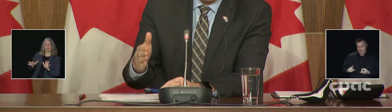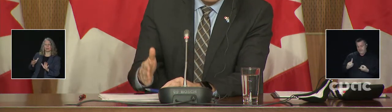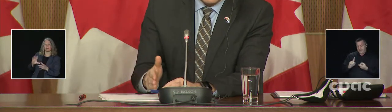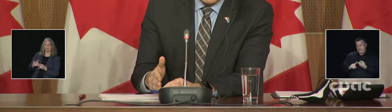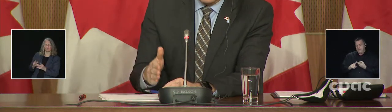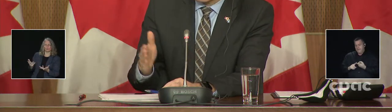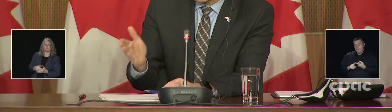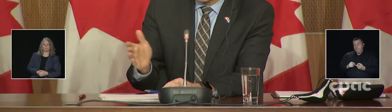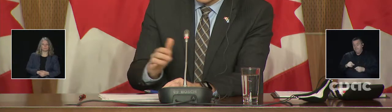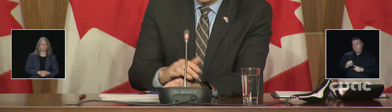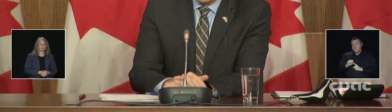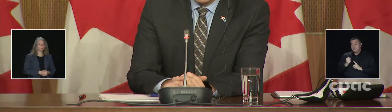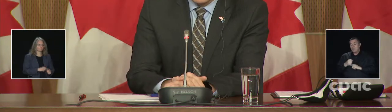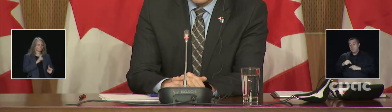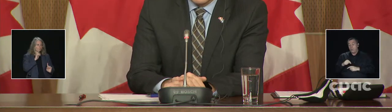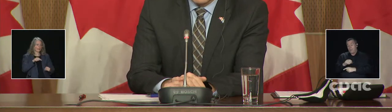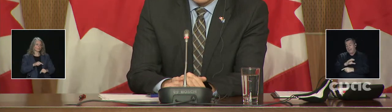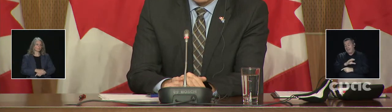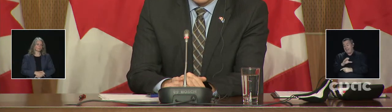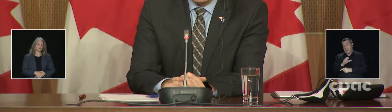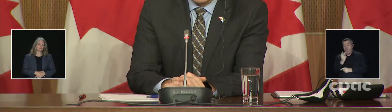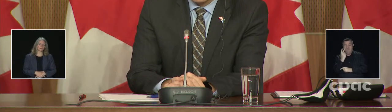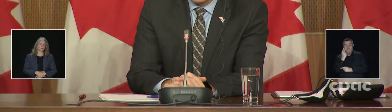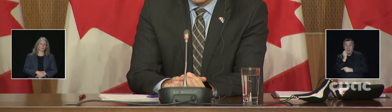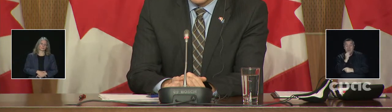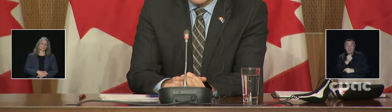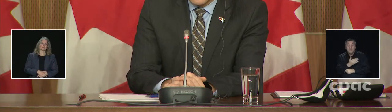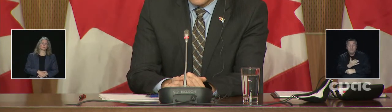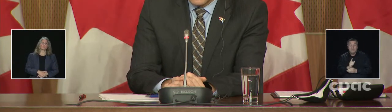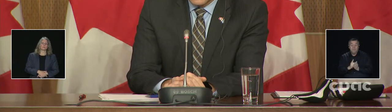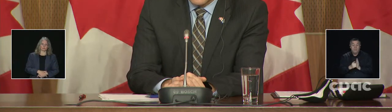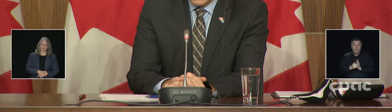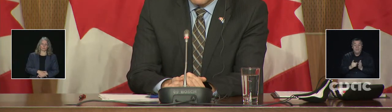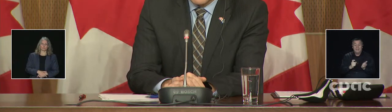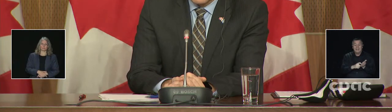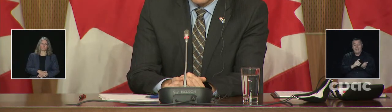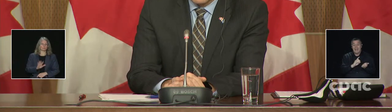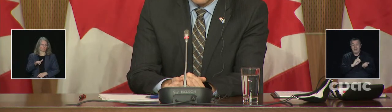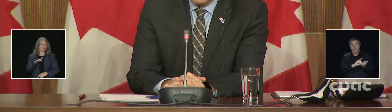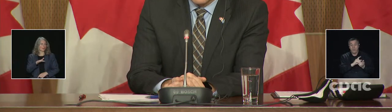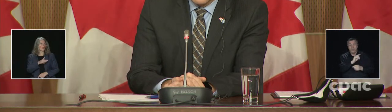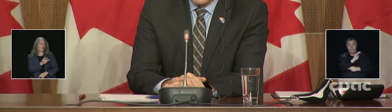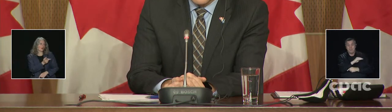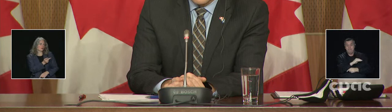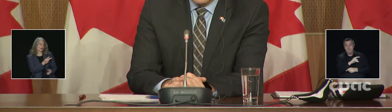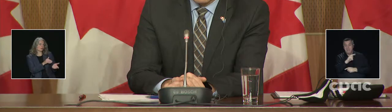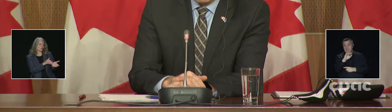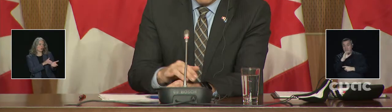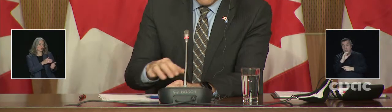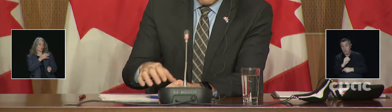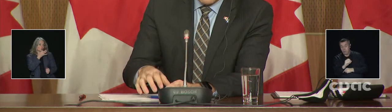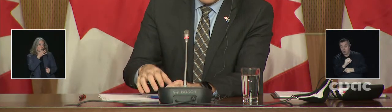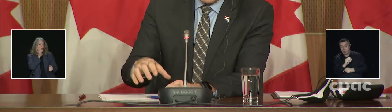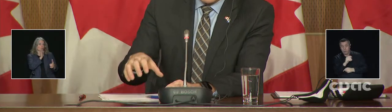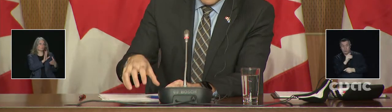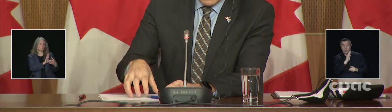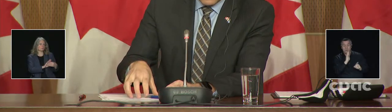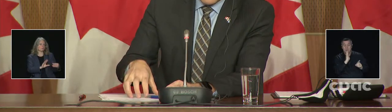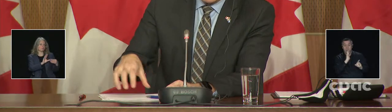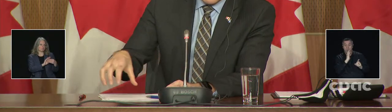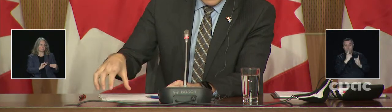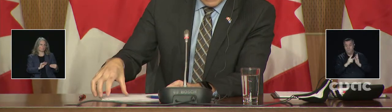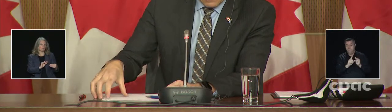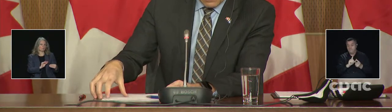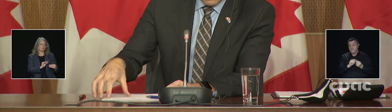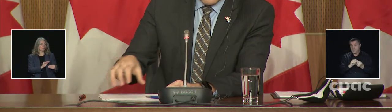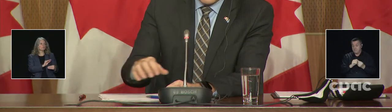situation au Canada. Vous allez voir, évidemment, dans quelques instants, lorsque les docteurs Tam et Njoo vont nous donner pour le portrait